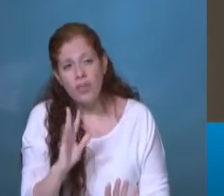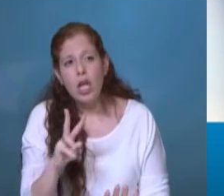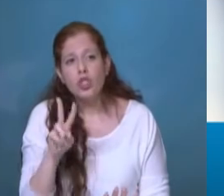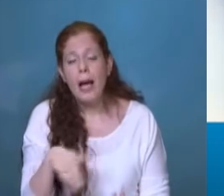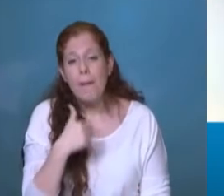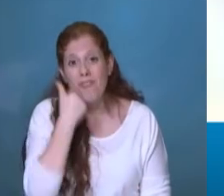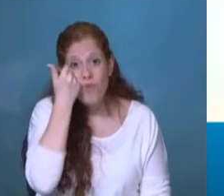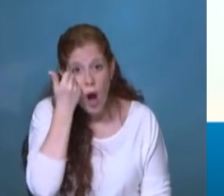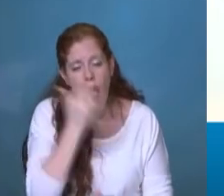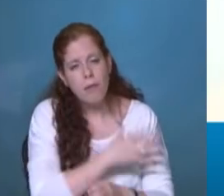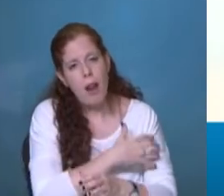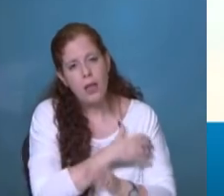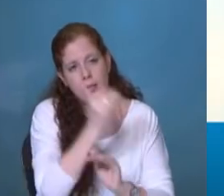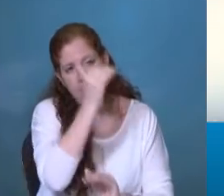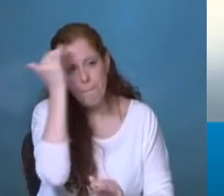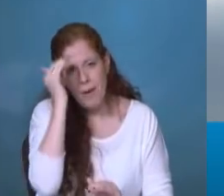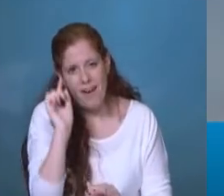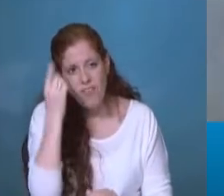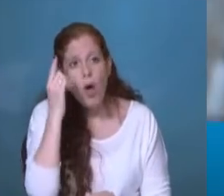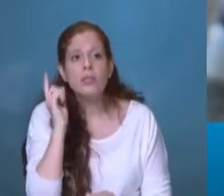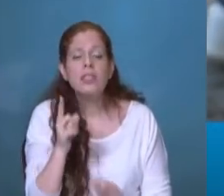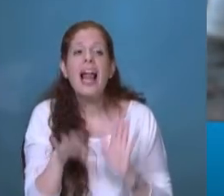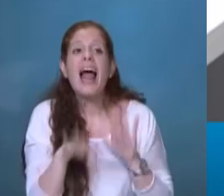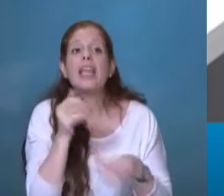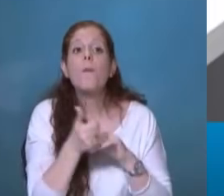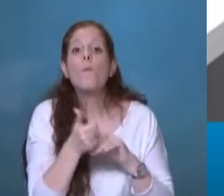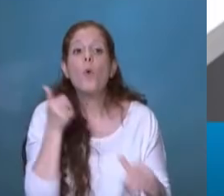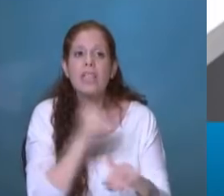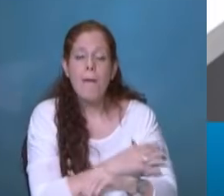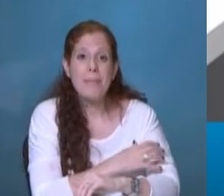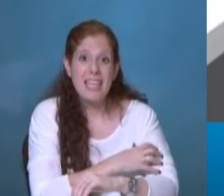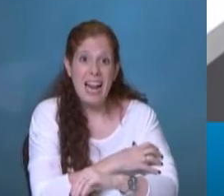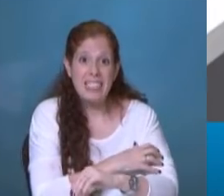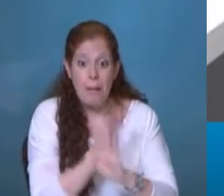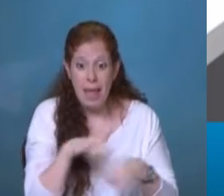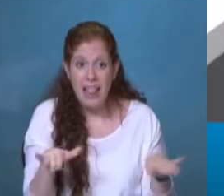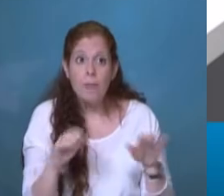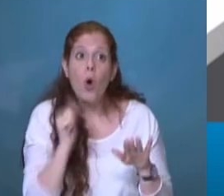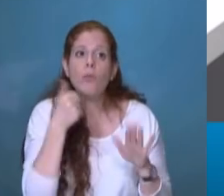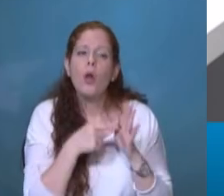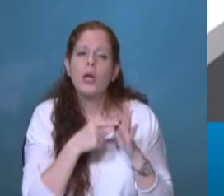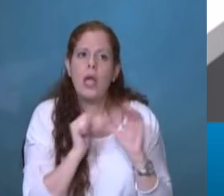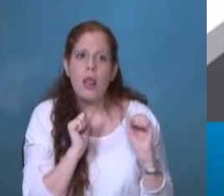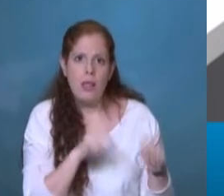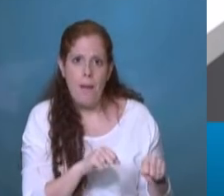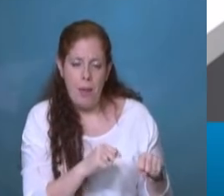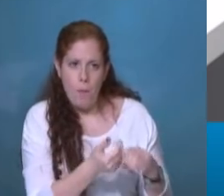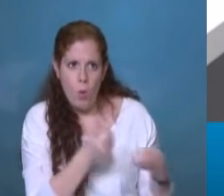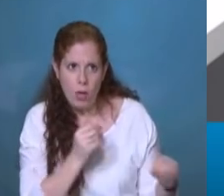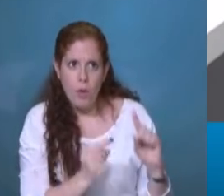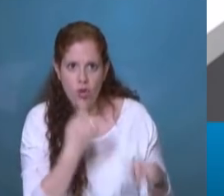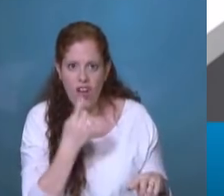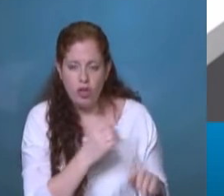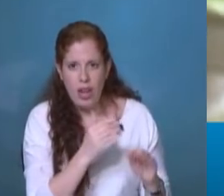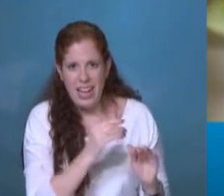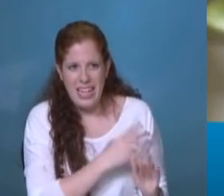לחץ דם. חשוב לאתר מוקדם יתר לחץ דם בילדים, קודם כל כדי להתגבר מוקדם על התופעה של יתר לחץ דם, לתת